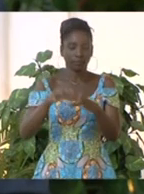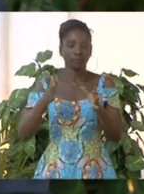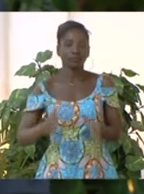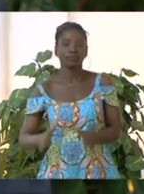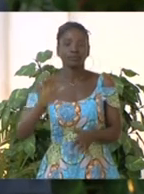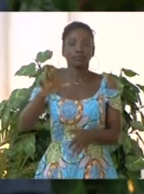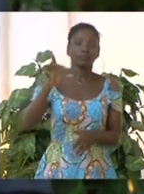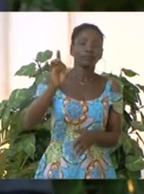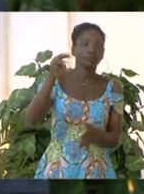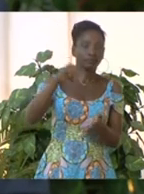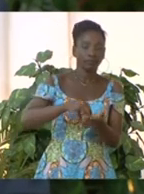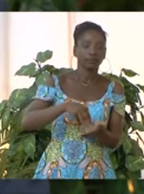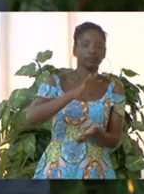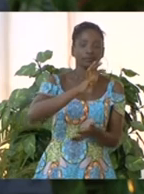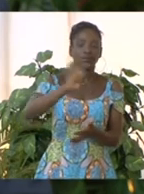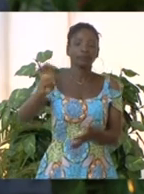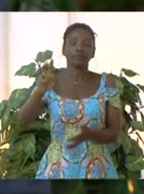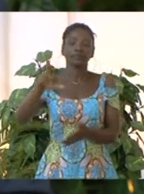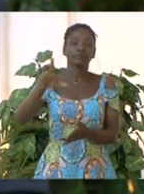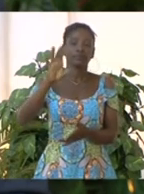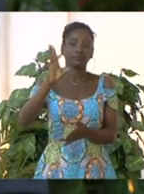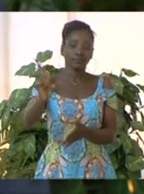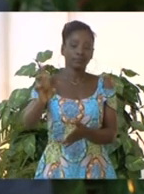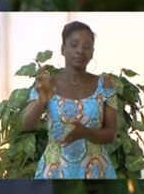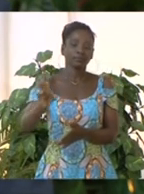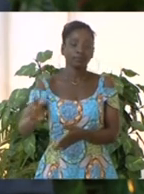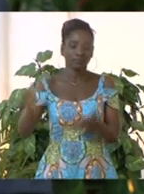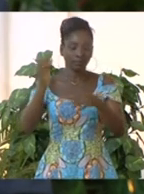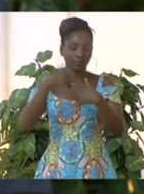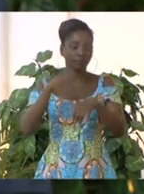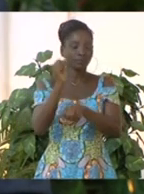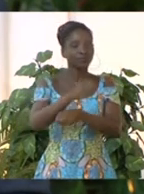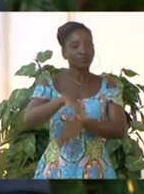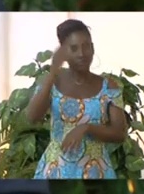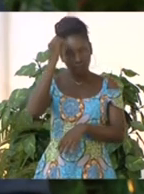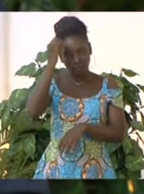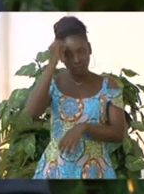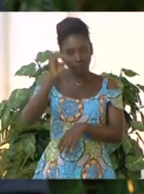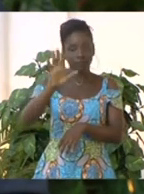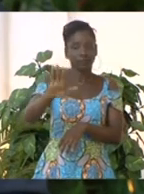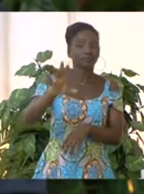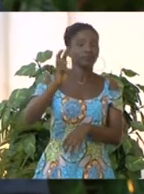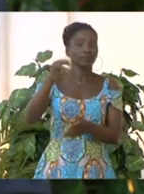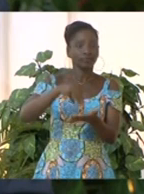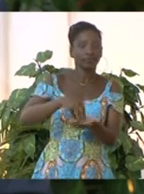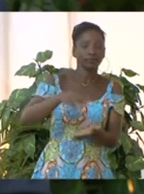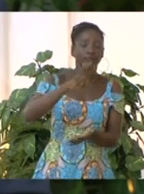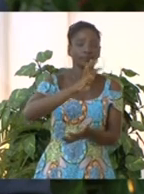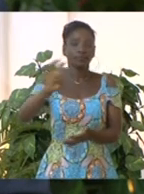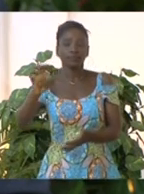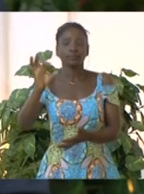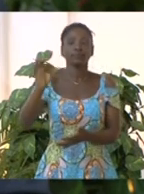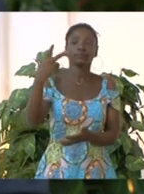427. Ont obtenu Alassane Ouattara, 56 493,